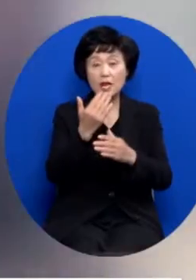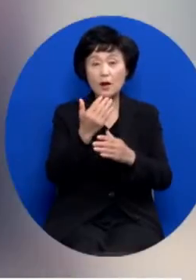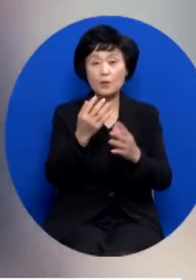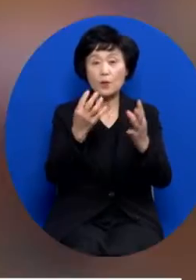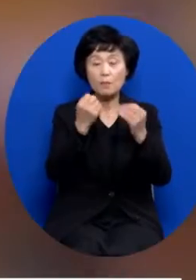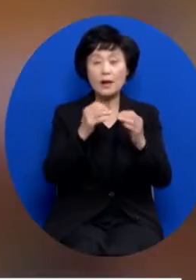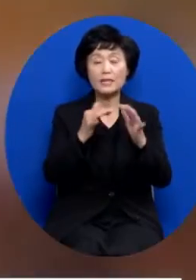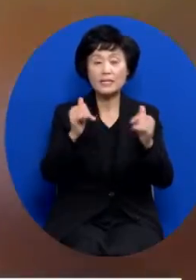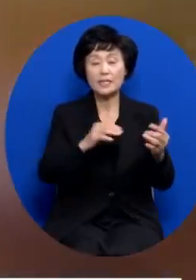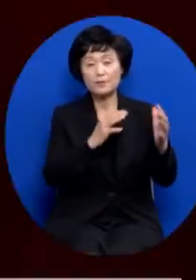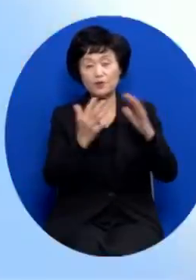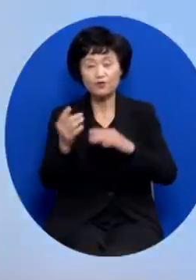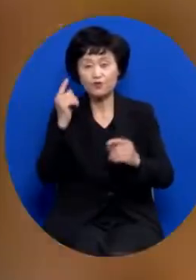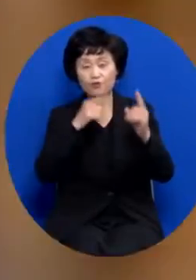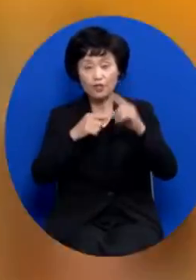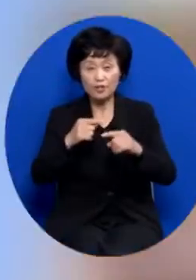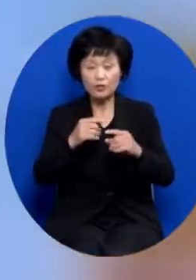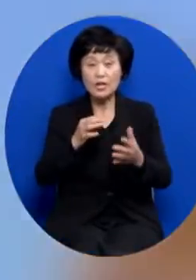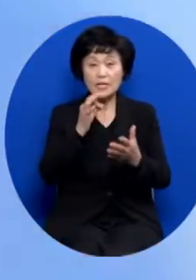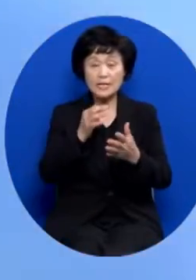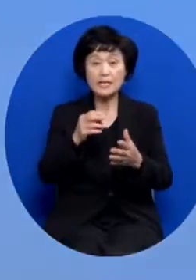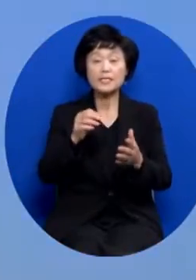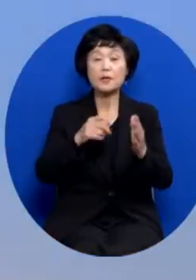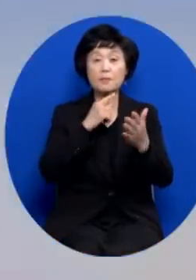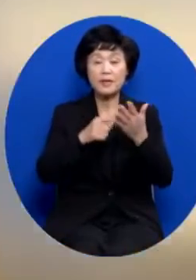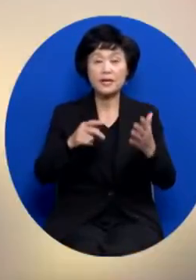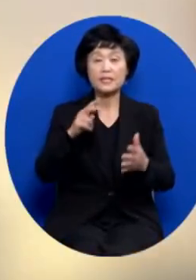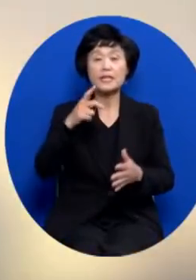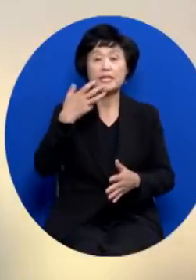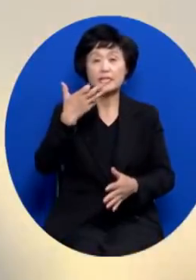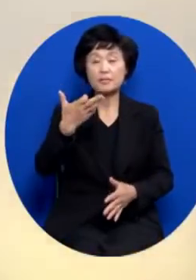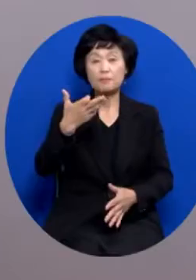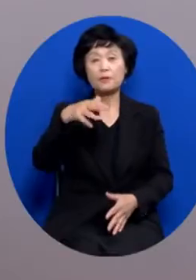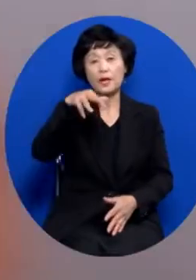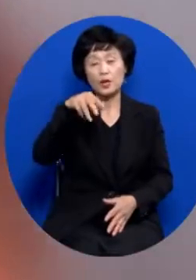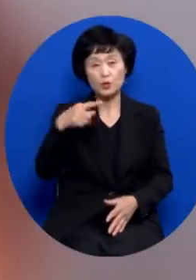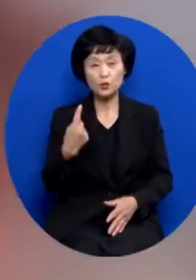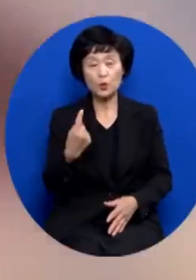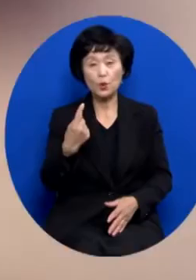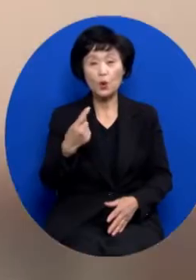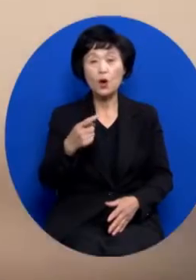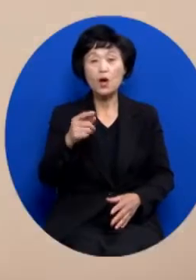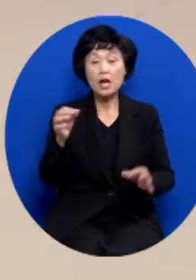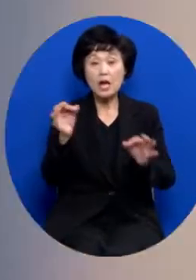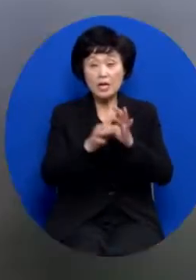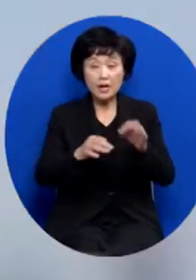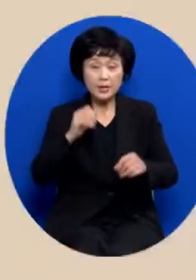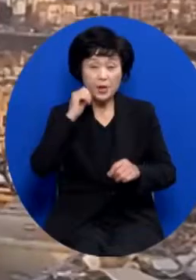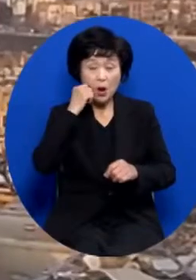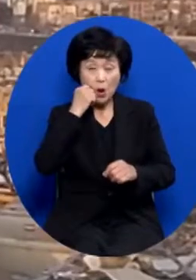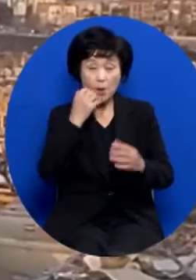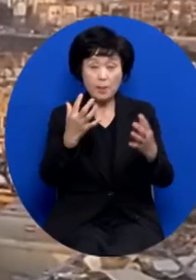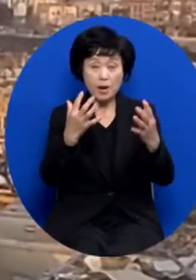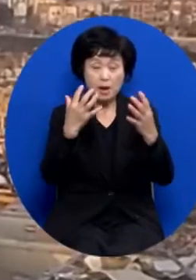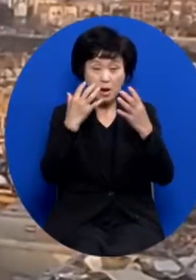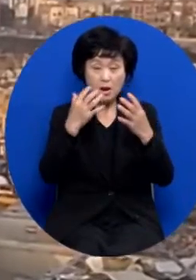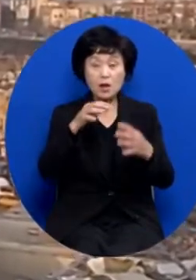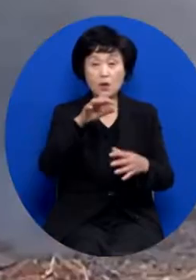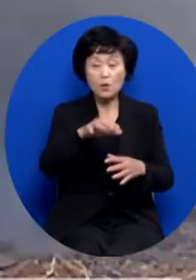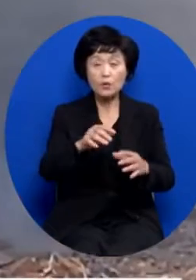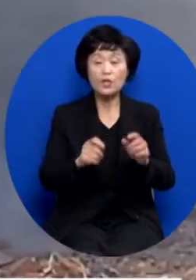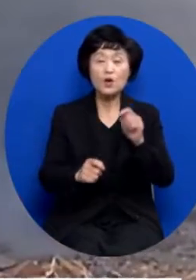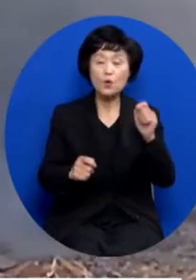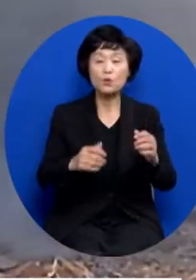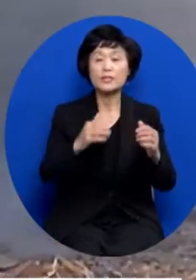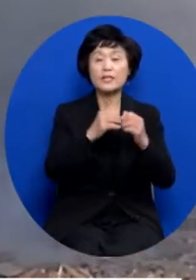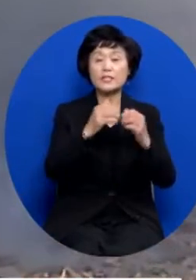명이 발생했습니다. 재산 피해는 18조 원에 달합니다. 경제 침체로 불어닥친 극심한 인플레이션에 우크라이나